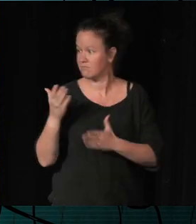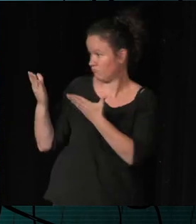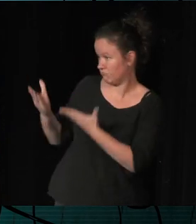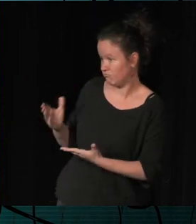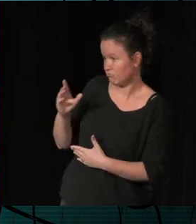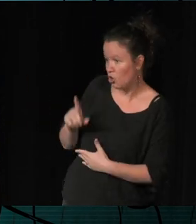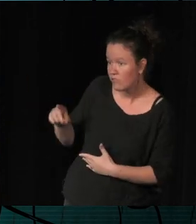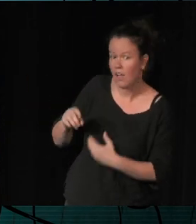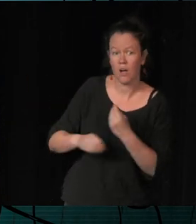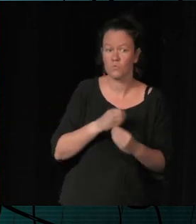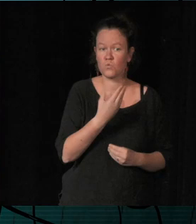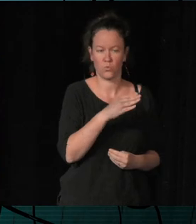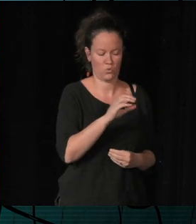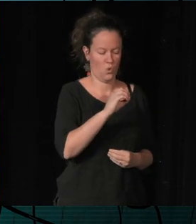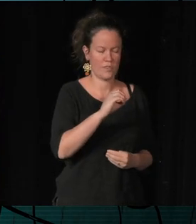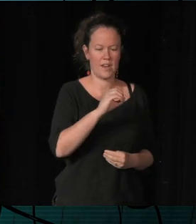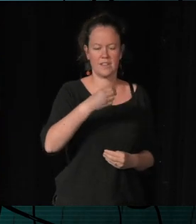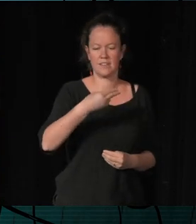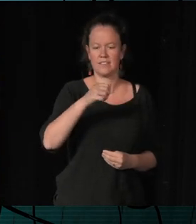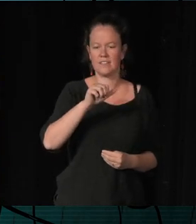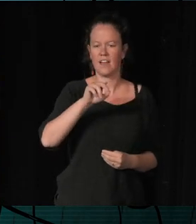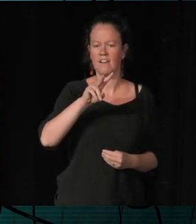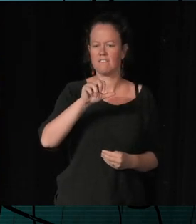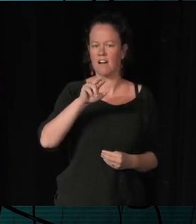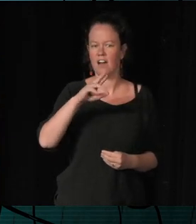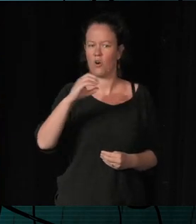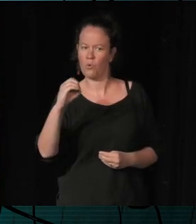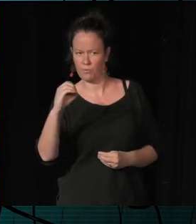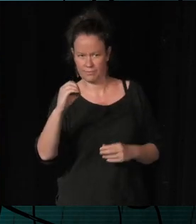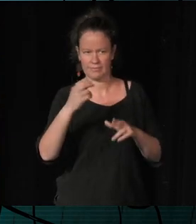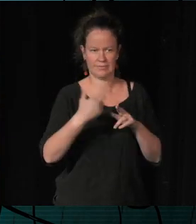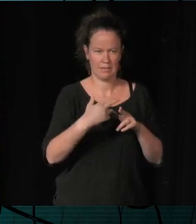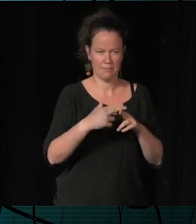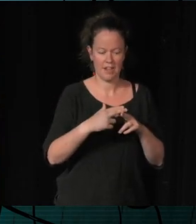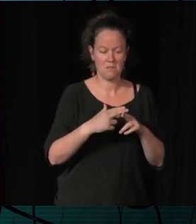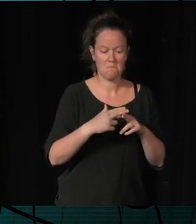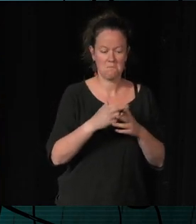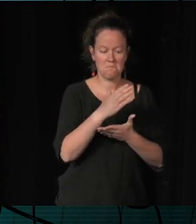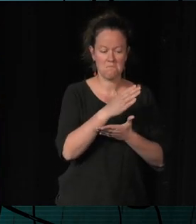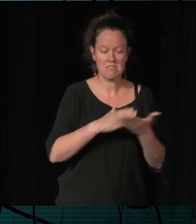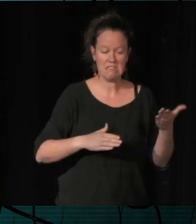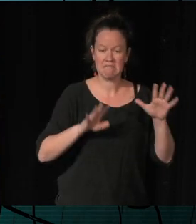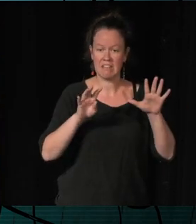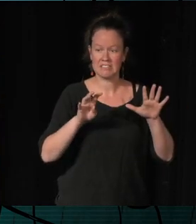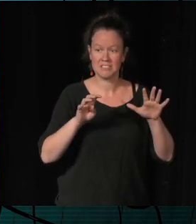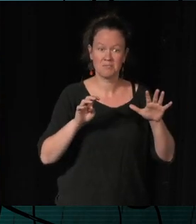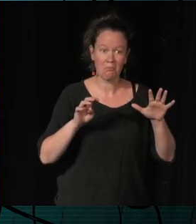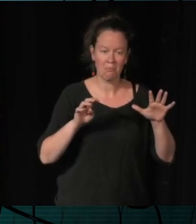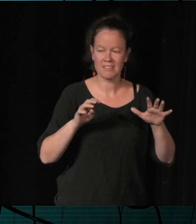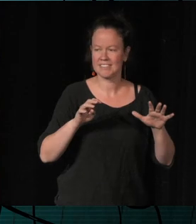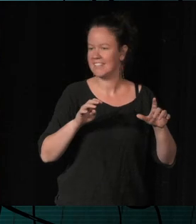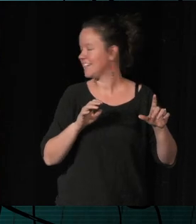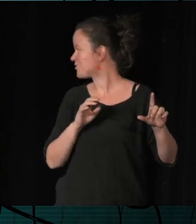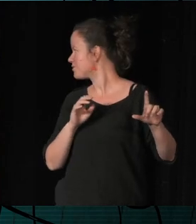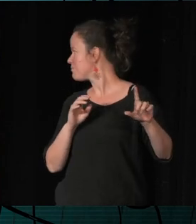ici. Mais Octavie Navarro a fait un jeu. Enfin, il fait une série de jeux qui s'appelle Midnight Scenes. Donc, c'est vraiment des petits jeux qui sont en